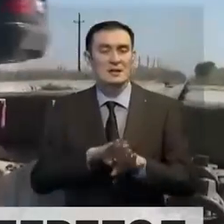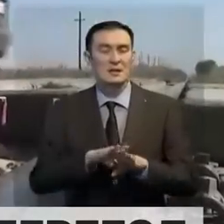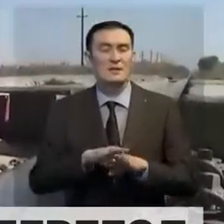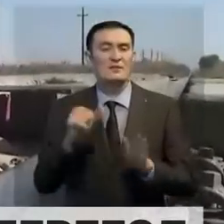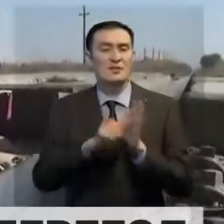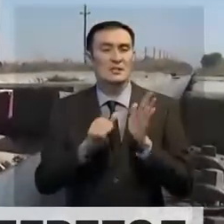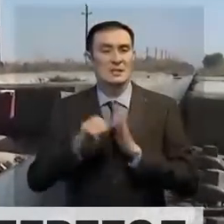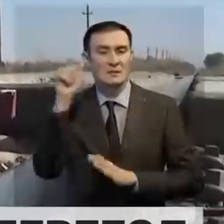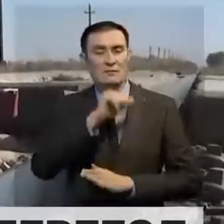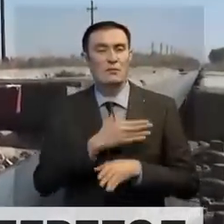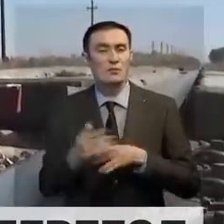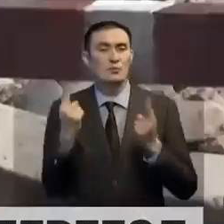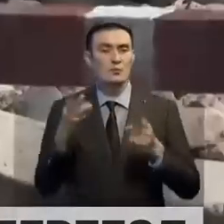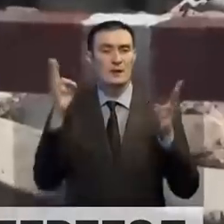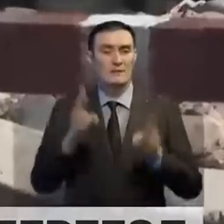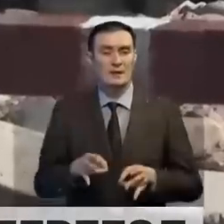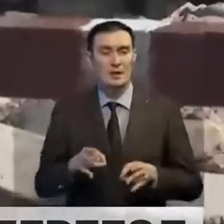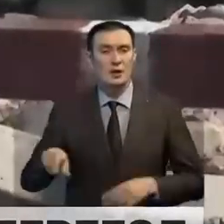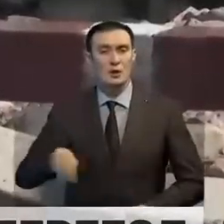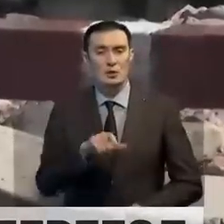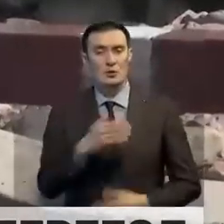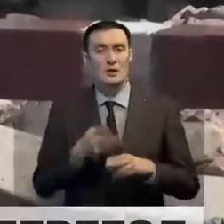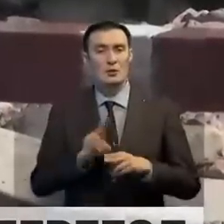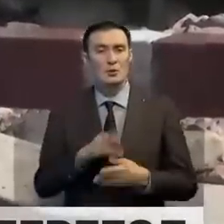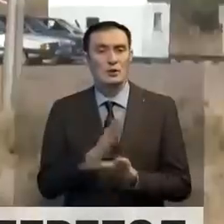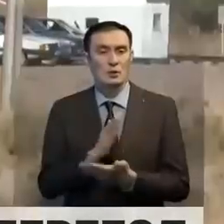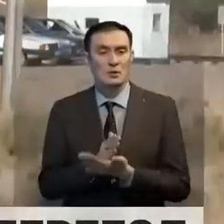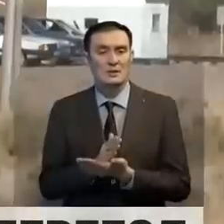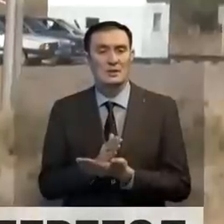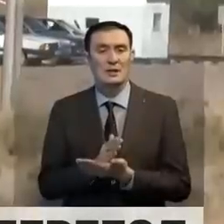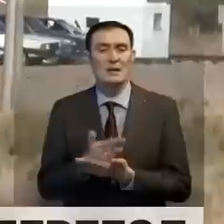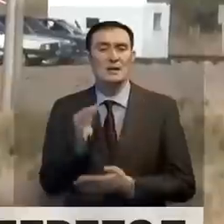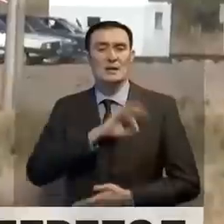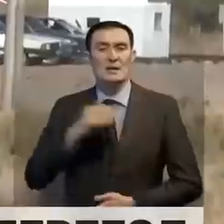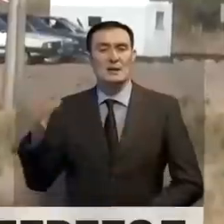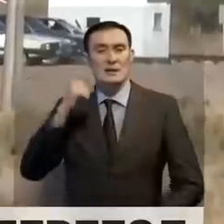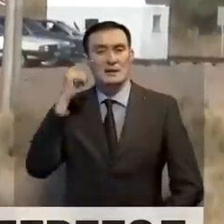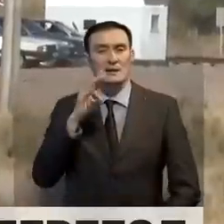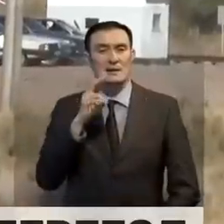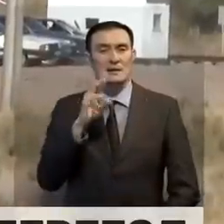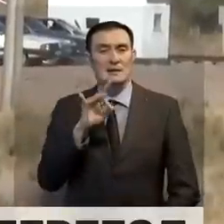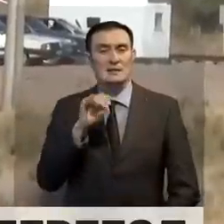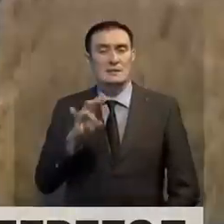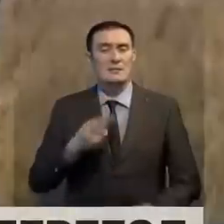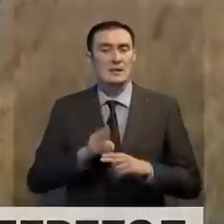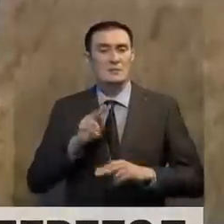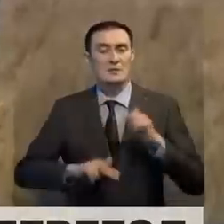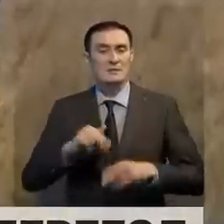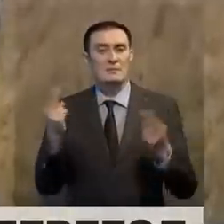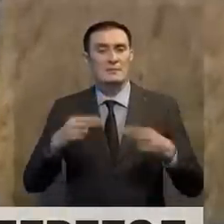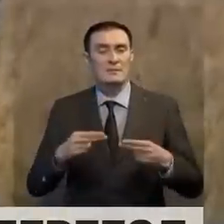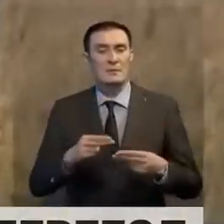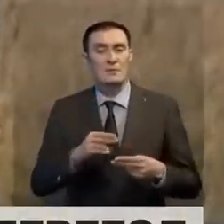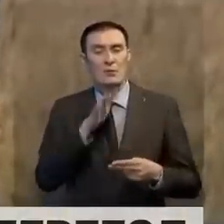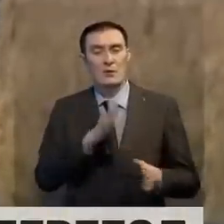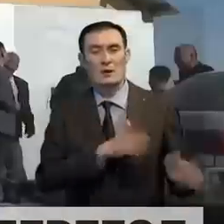60-х после крупной аварии. Отмечу, дорога, на которой он расположен, находится на балансе Кыргызстана, поэтому строительство переезда долго